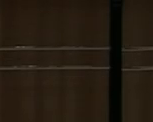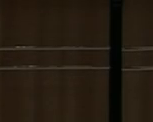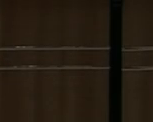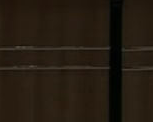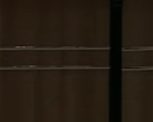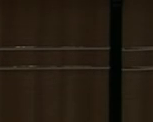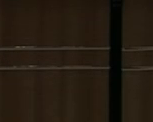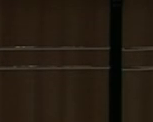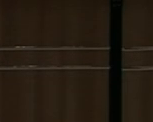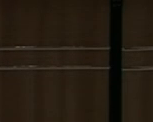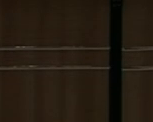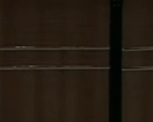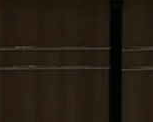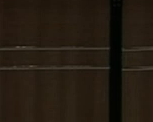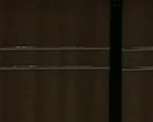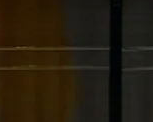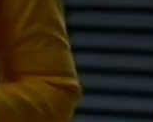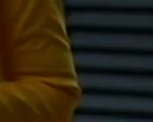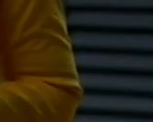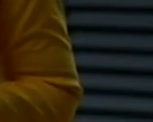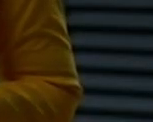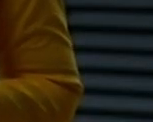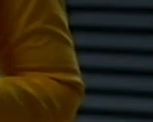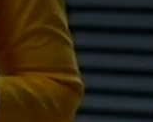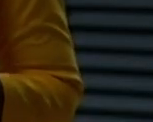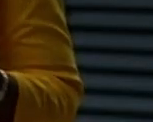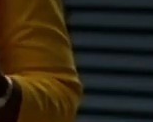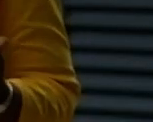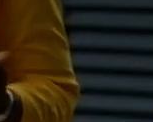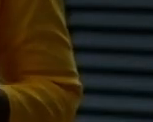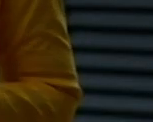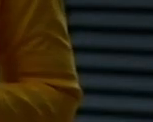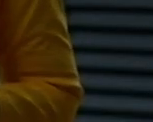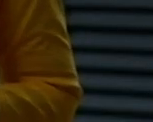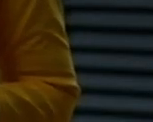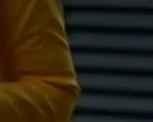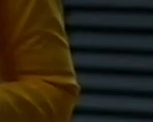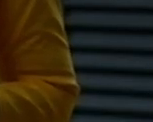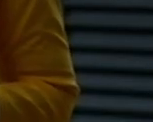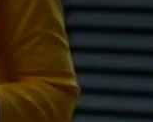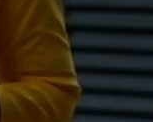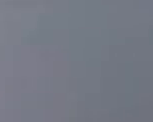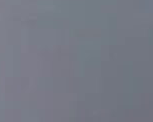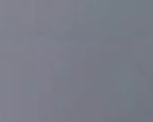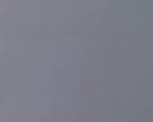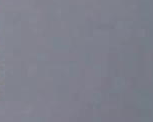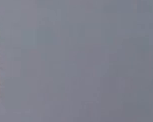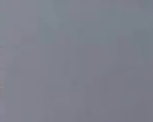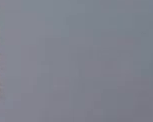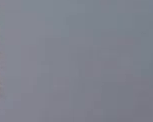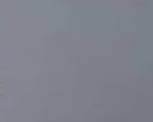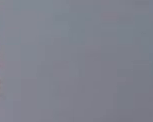réussi à faire avec l'appui de la population. Comment vous sentez maintenant? en tout cas